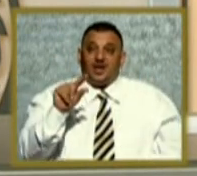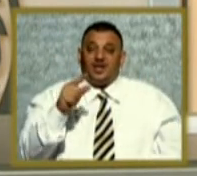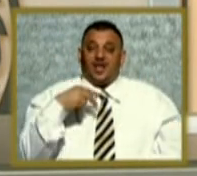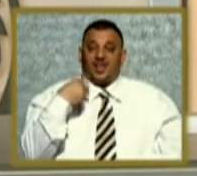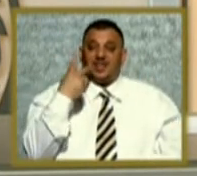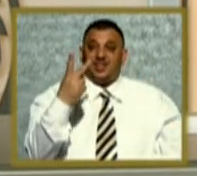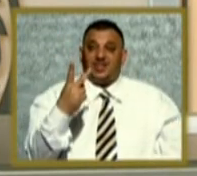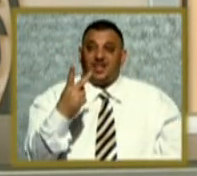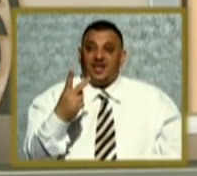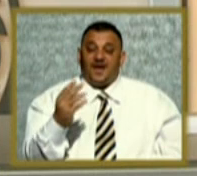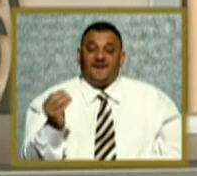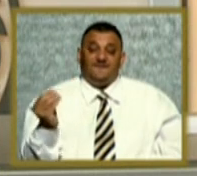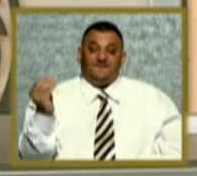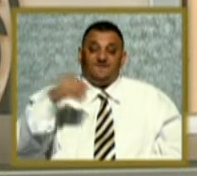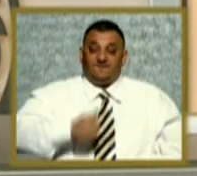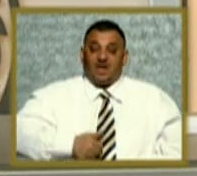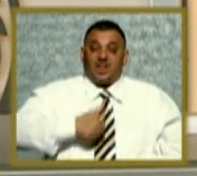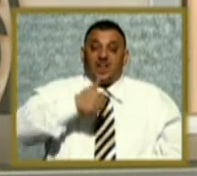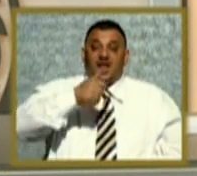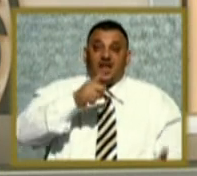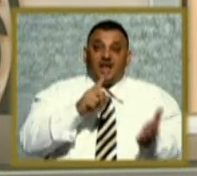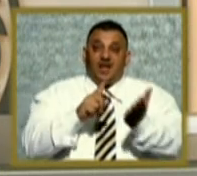واردة في الفضل التابع